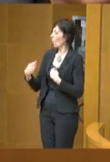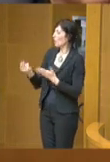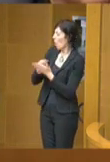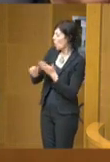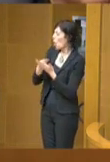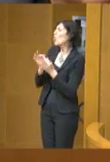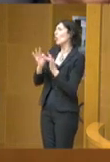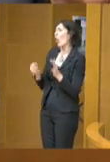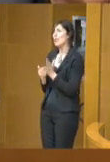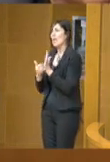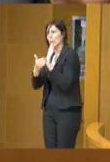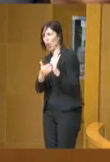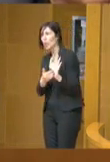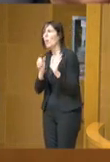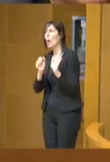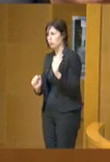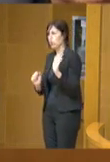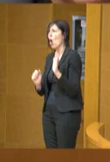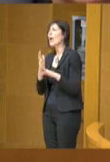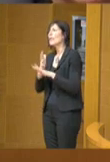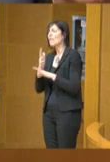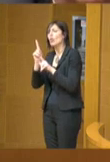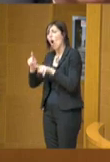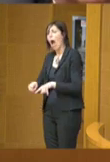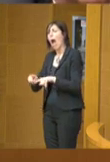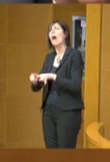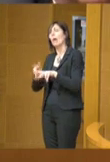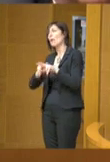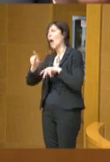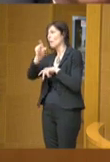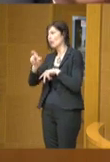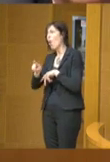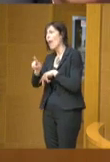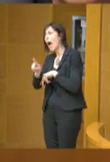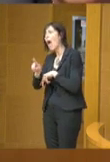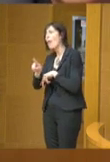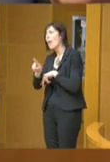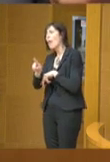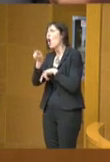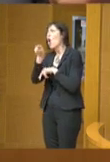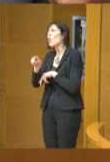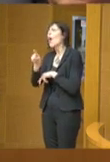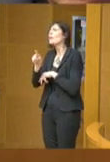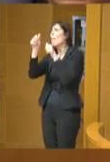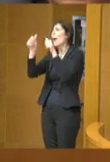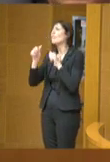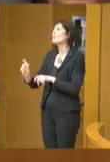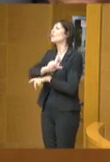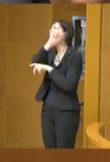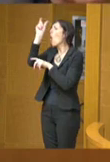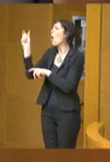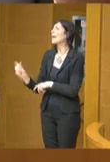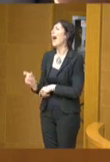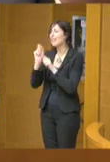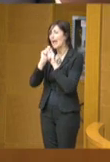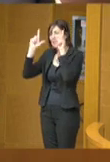disposizione, potete fare questi interventi anche a livello nazionale e questo manifesto per la giornata dei risvegli è un manifesto che verrà